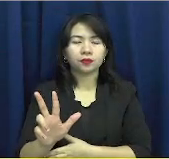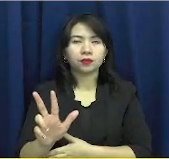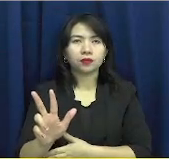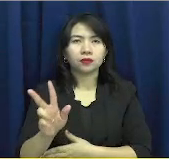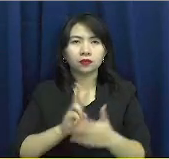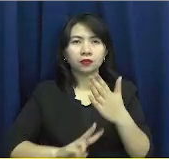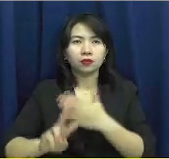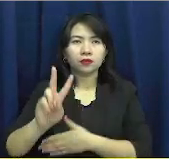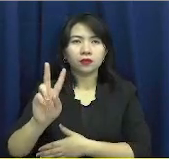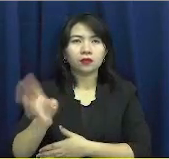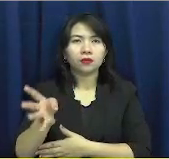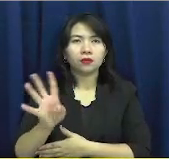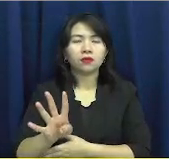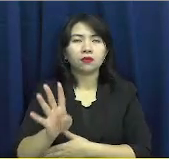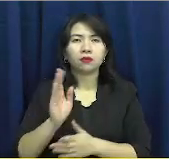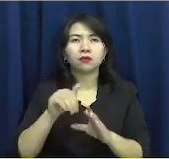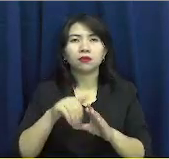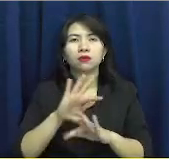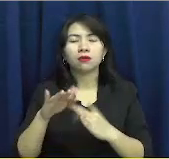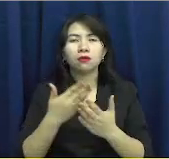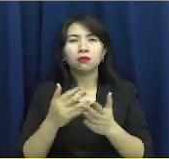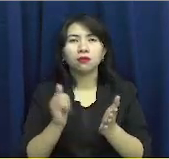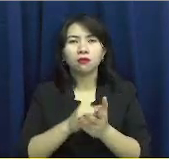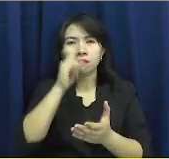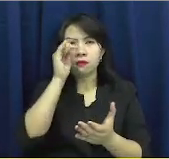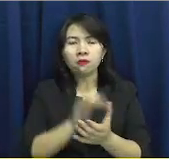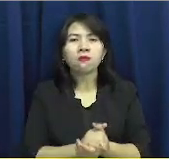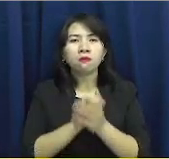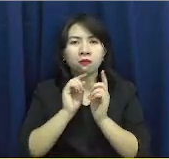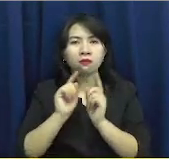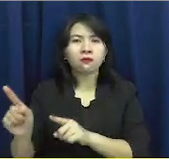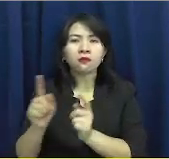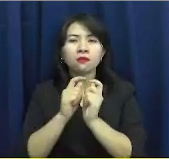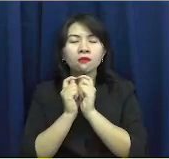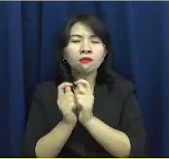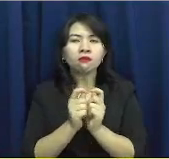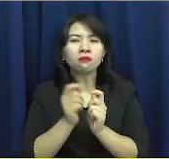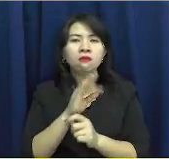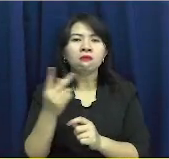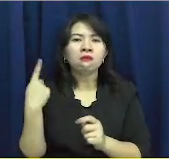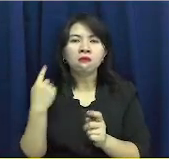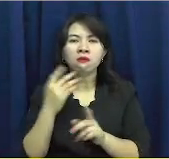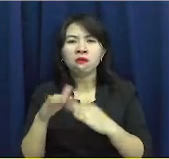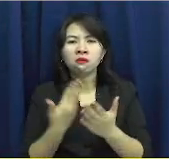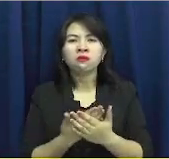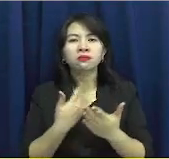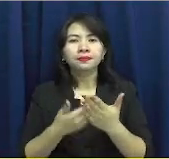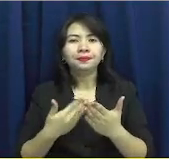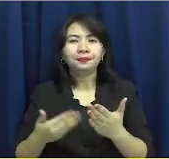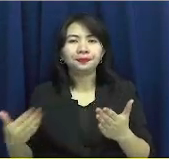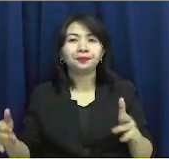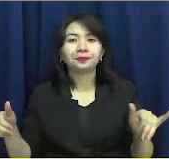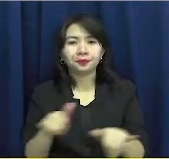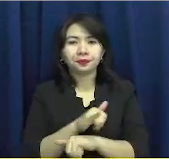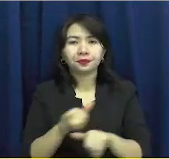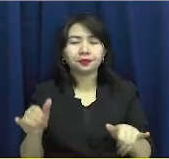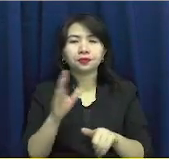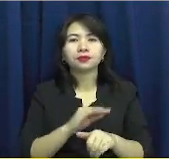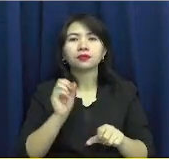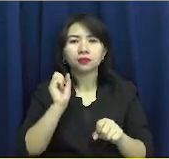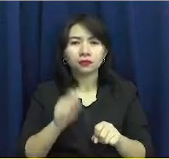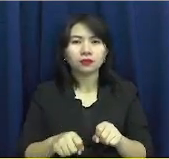number 44, and all that believed were together and had all things common. Verse 45, and sold